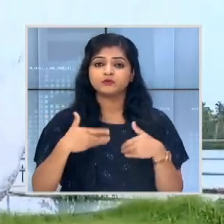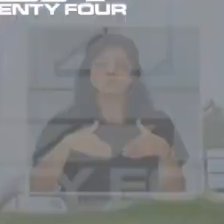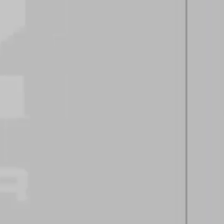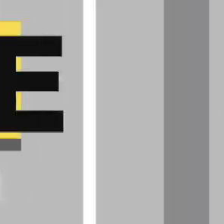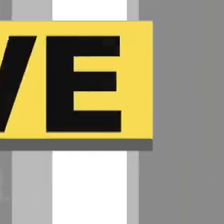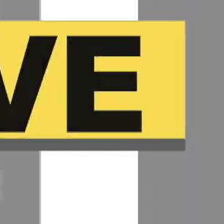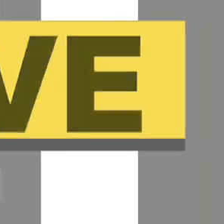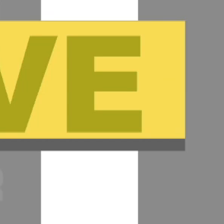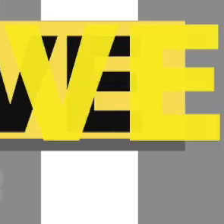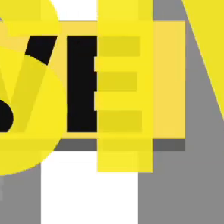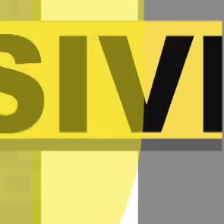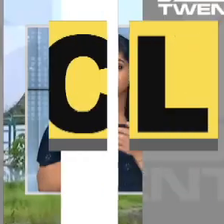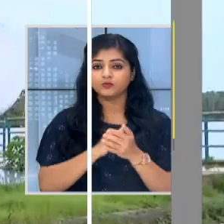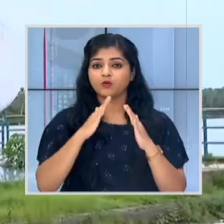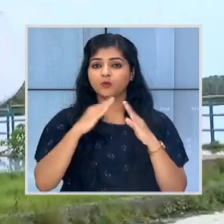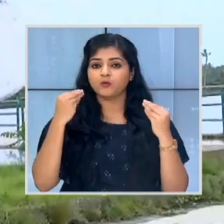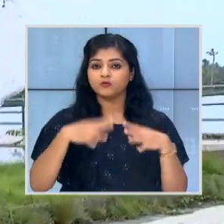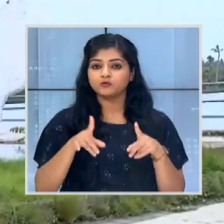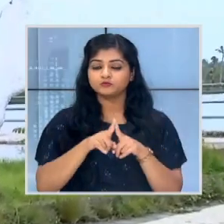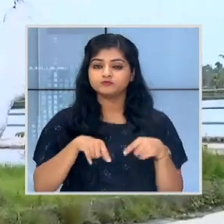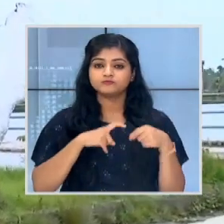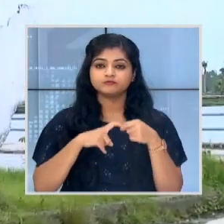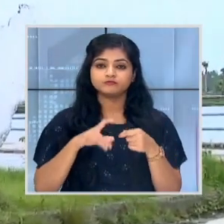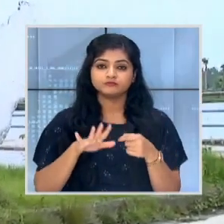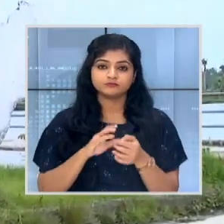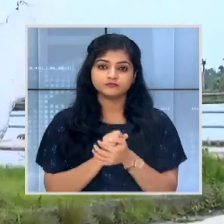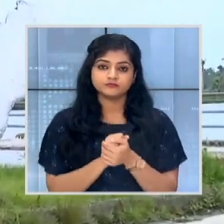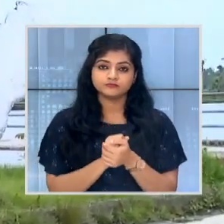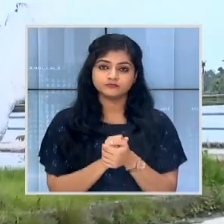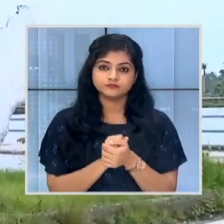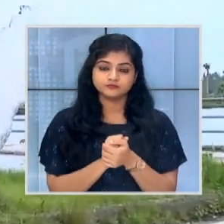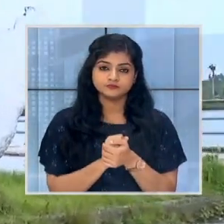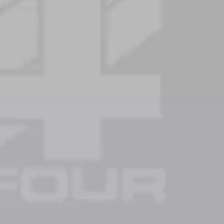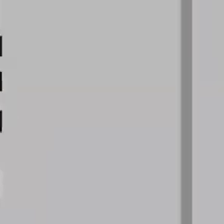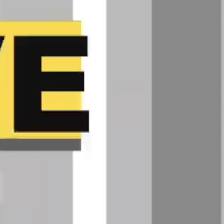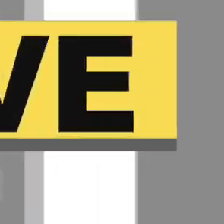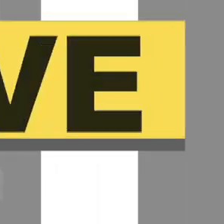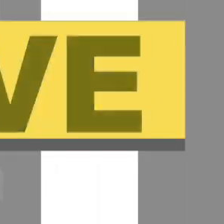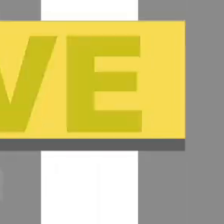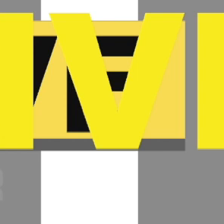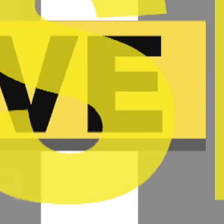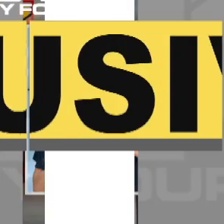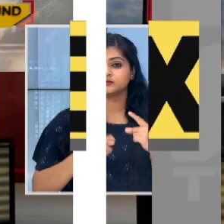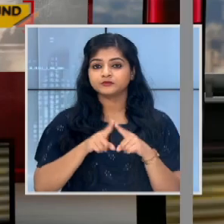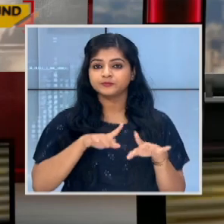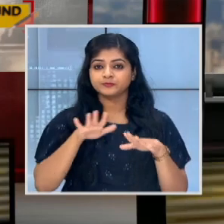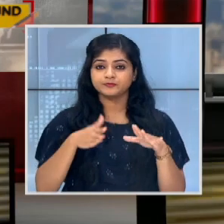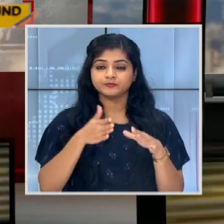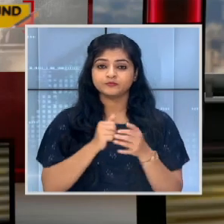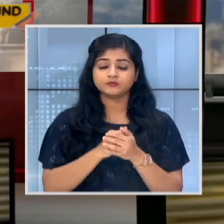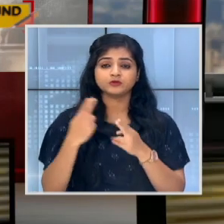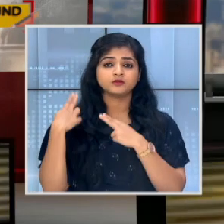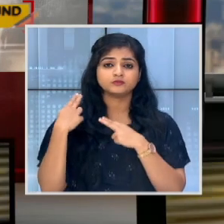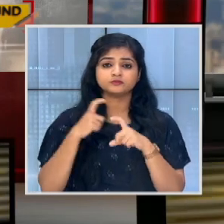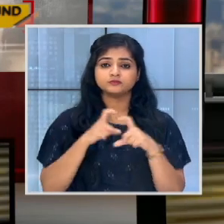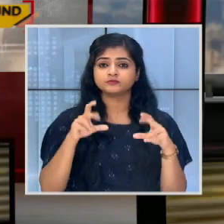എന്ന ചോദ്യമാണ് അദ്ദേഹം ഓരോരുത്തരോടും ചോദിക്കുകയും ചെയ്യുന്നത്. തീർച്ചയായിട്ടും അങ്ങേയറ്റം സങ്കടകരമായ സാഹചര്യമാണ്.